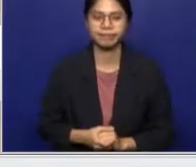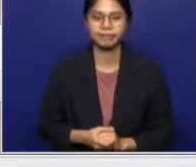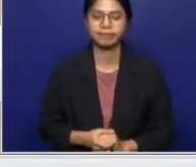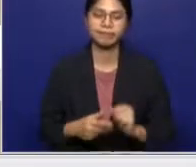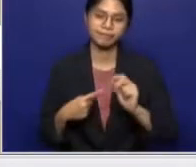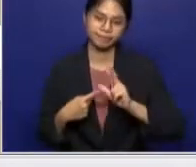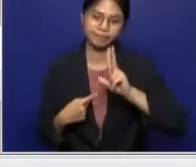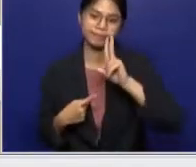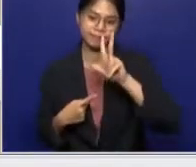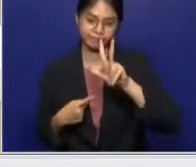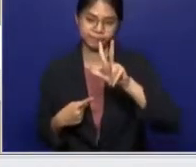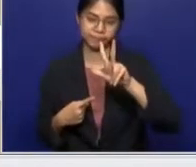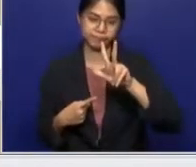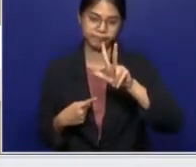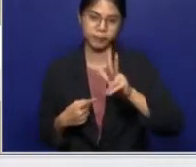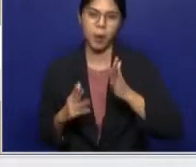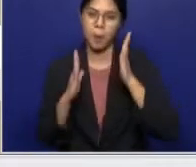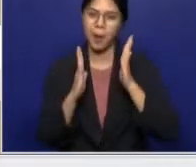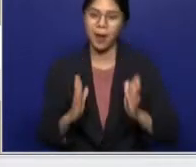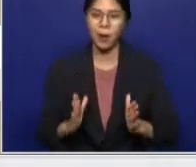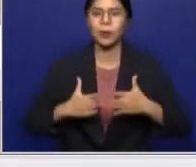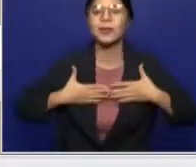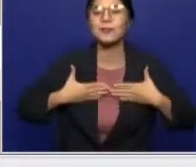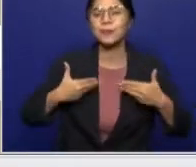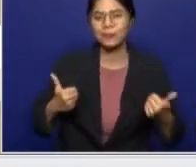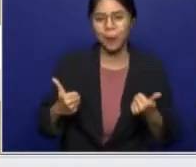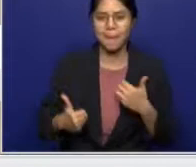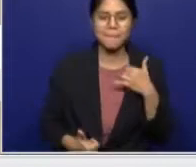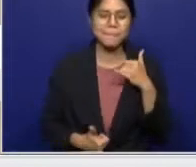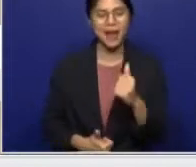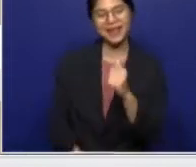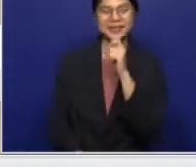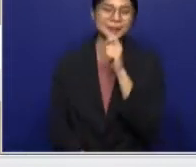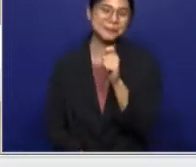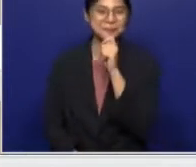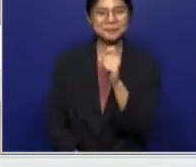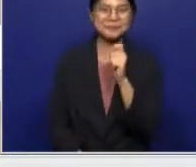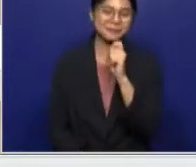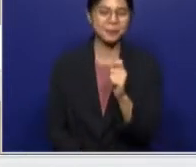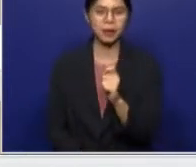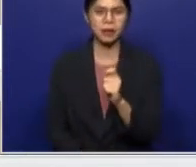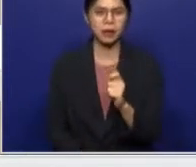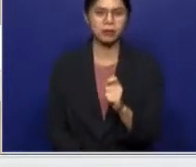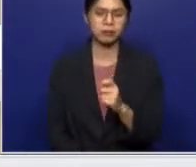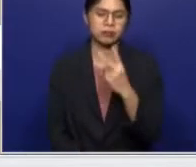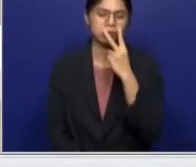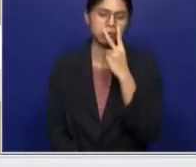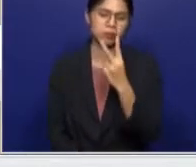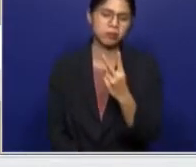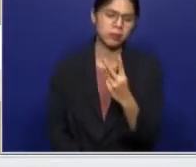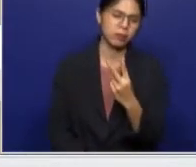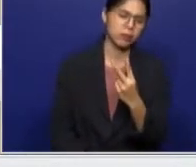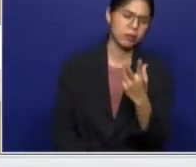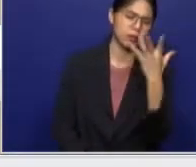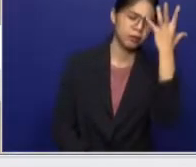ที่สามก็คือเป็นคนมีความสุขเวลามาสัมภาษณ์งานนี่ดูแล้วเป็นคนไม่มีความสุขเป็นคนที่อมทุกข์